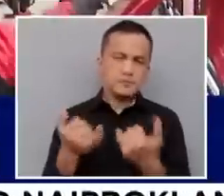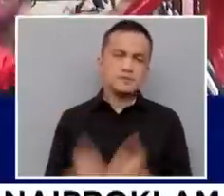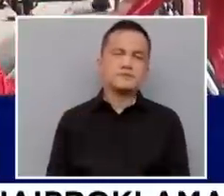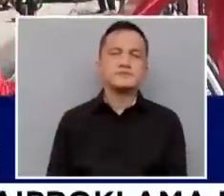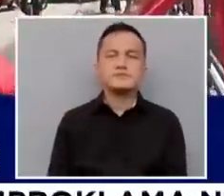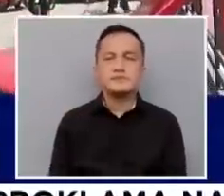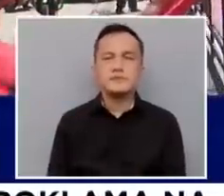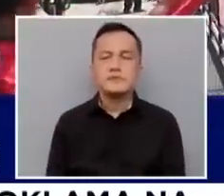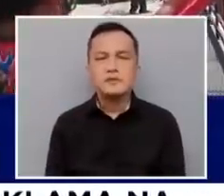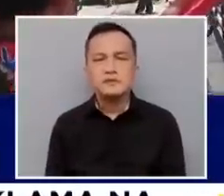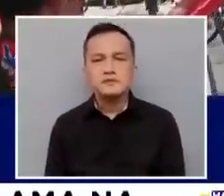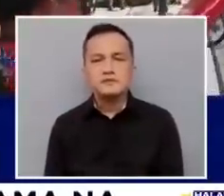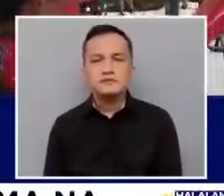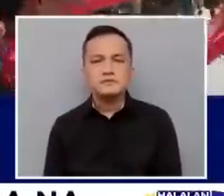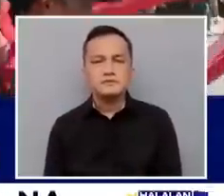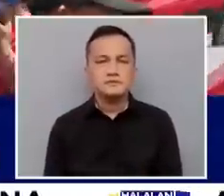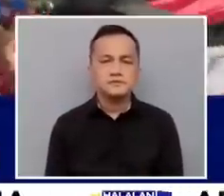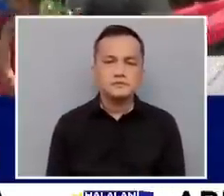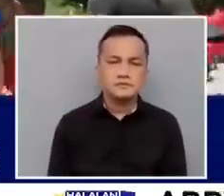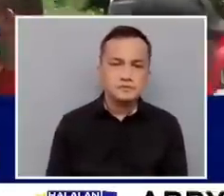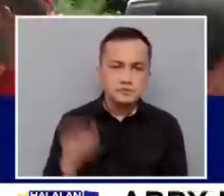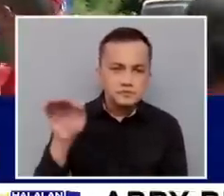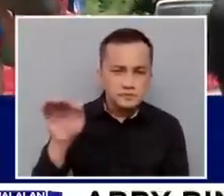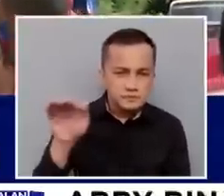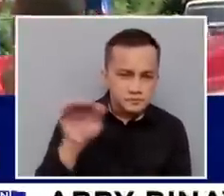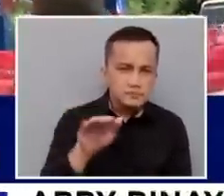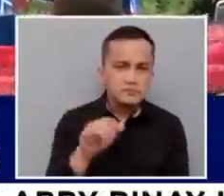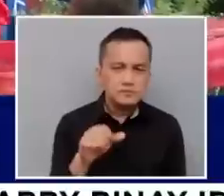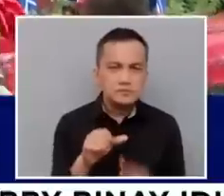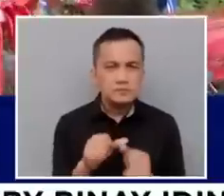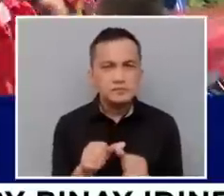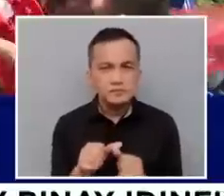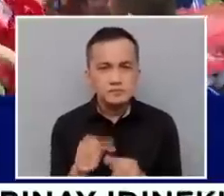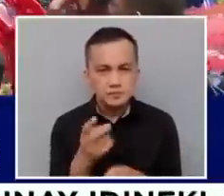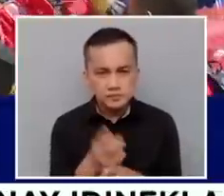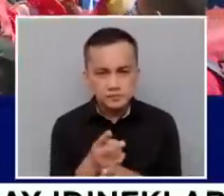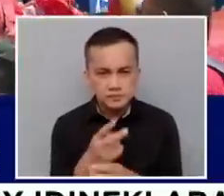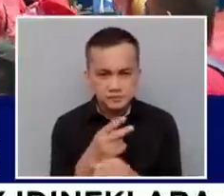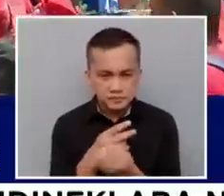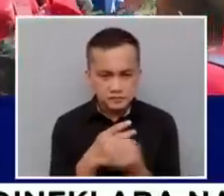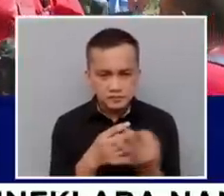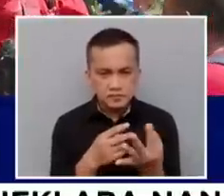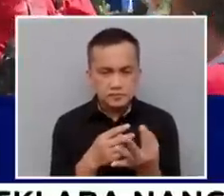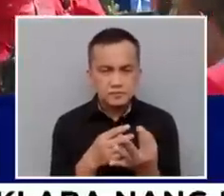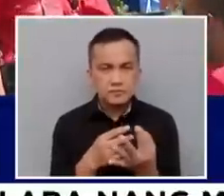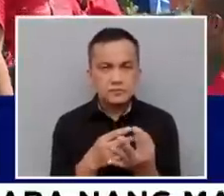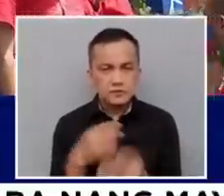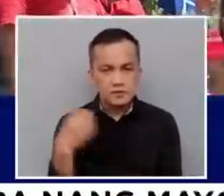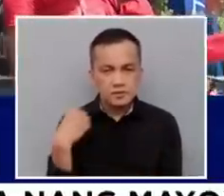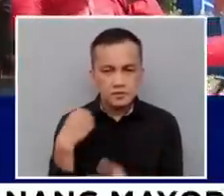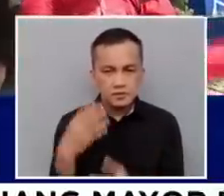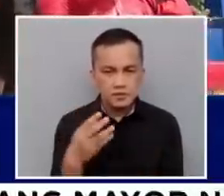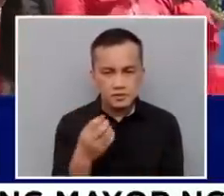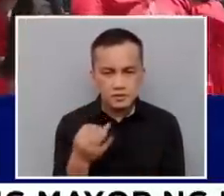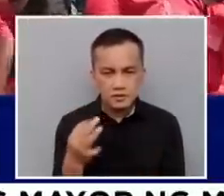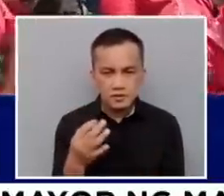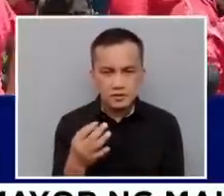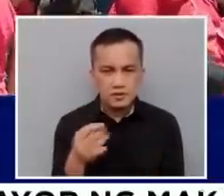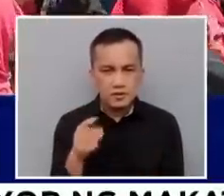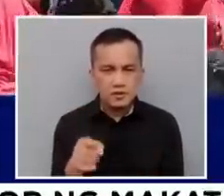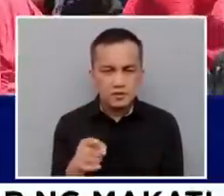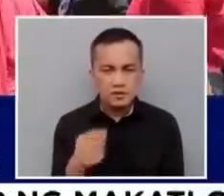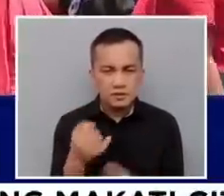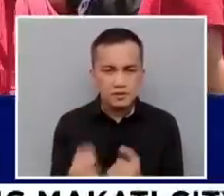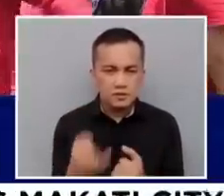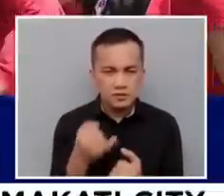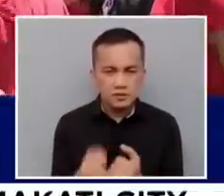bagamat nanawagan siya kagabi, napatuloy na bantayan ang bilangan at official canvas hanggang mabilang ang